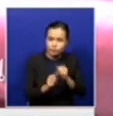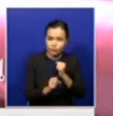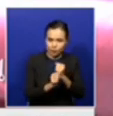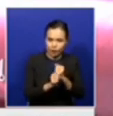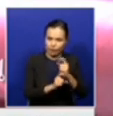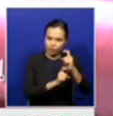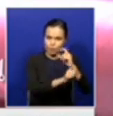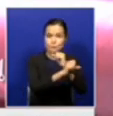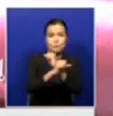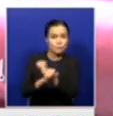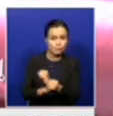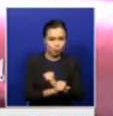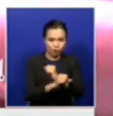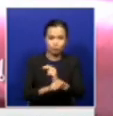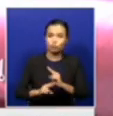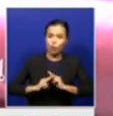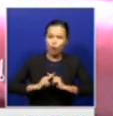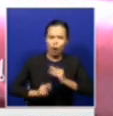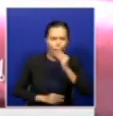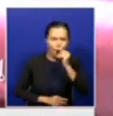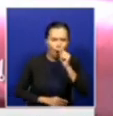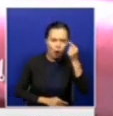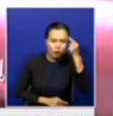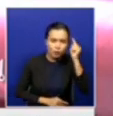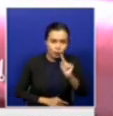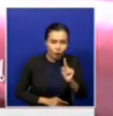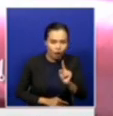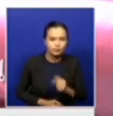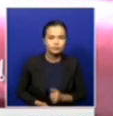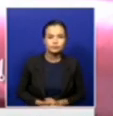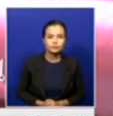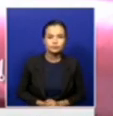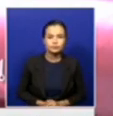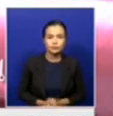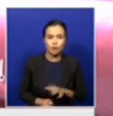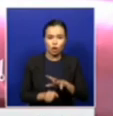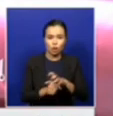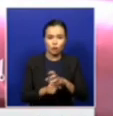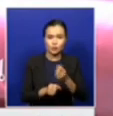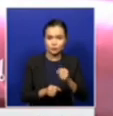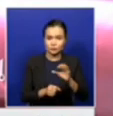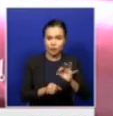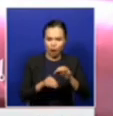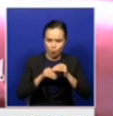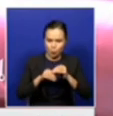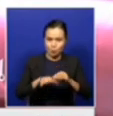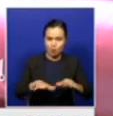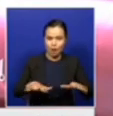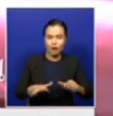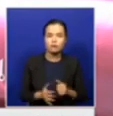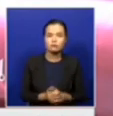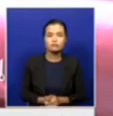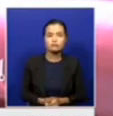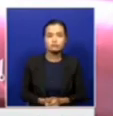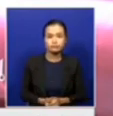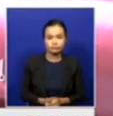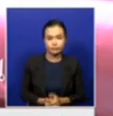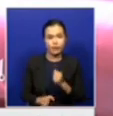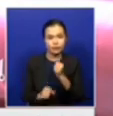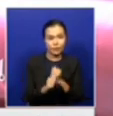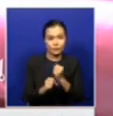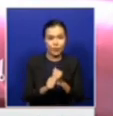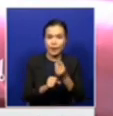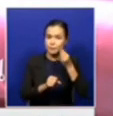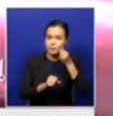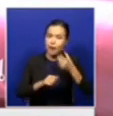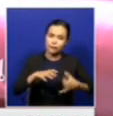ยท่านประธานลองคิดดูนะครับว่าหลังการแพร่ระบาดของโควิดหากจะมีการทำงานจากบ้าน